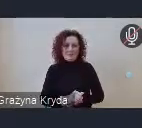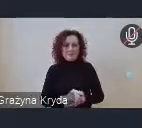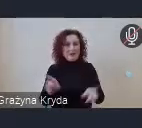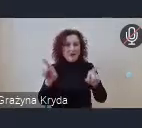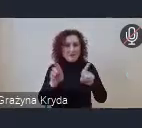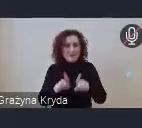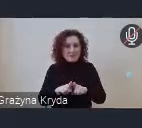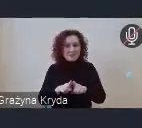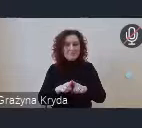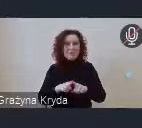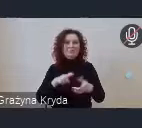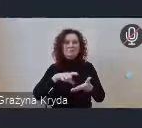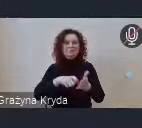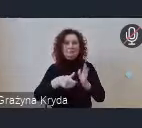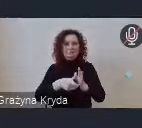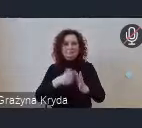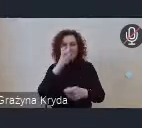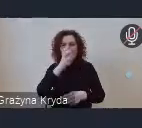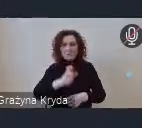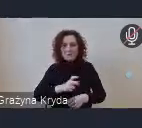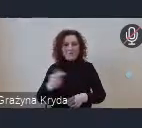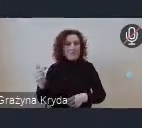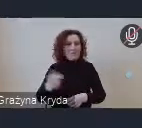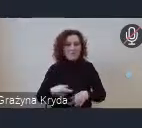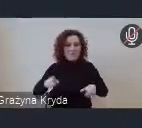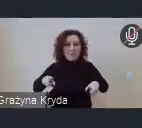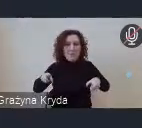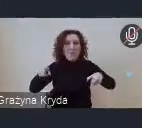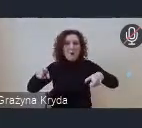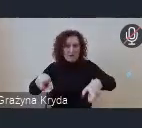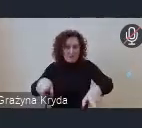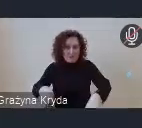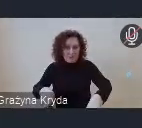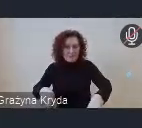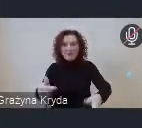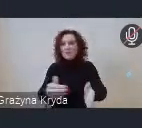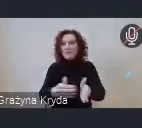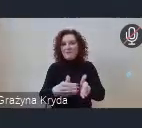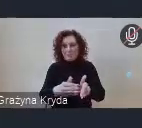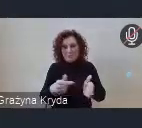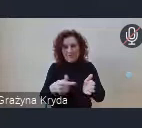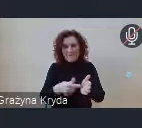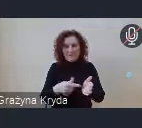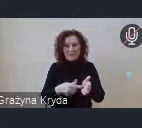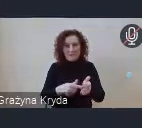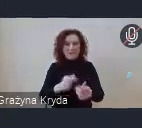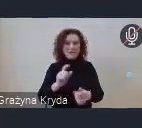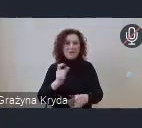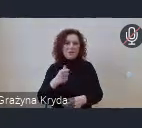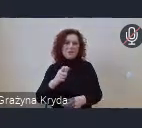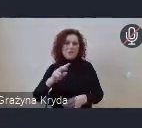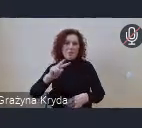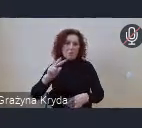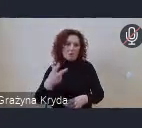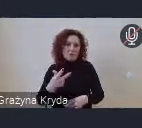powinno się instalować poręcze to jest oczywiście wymaganie ponieważ co tam trzeci stopień co drugi stopień zasadzie